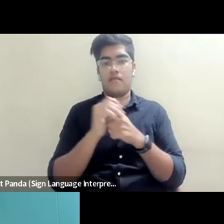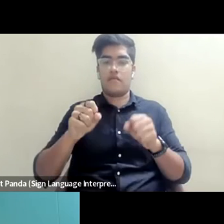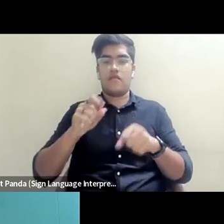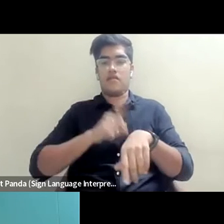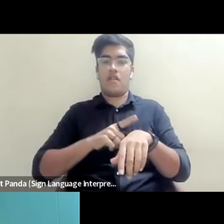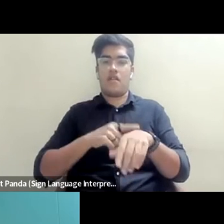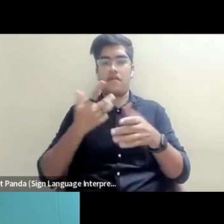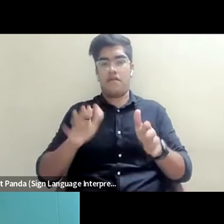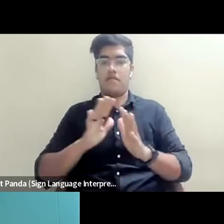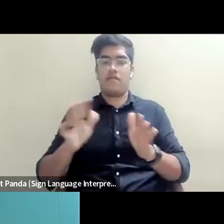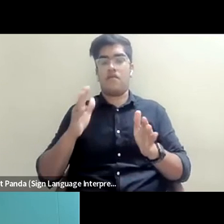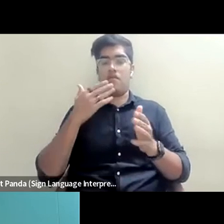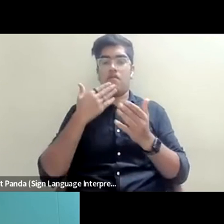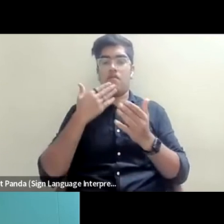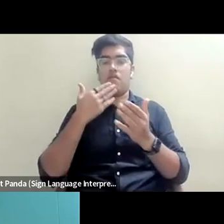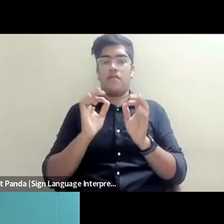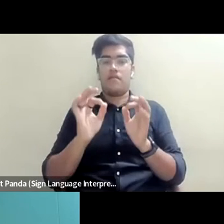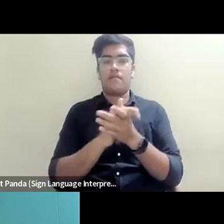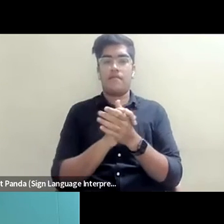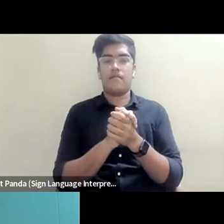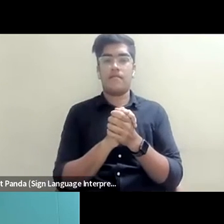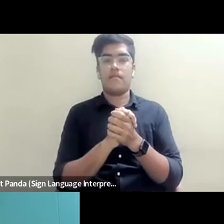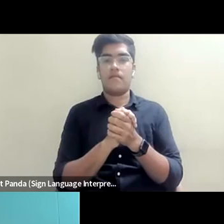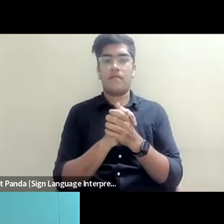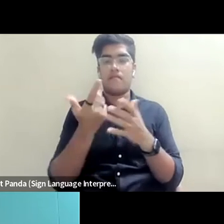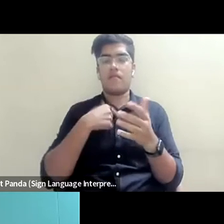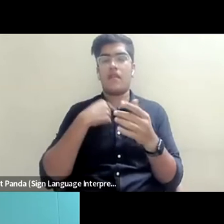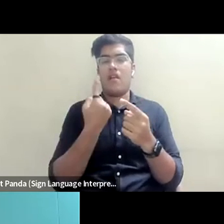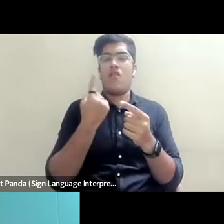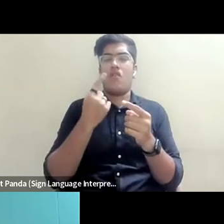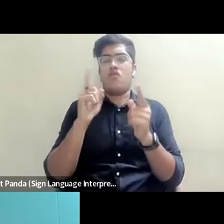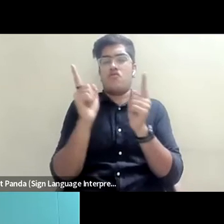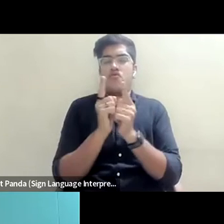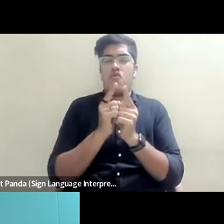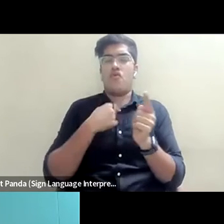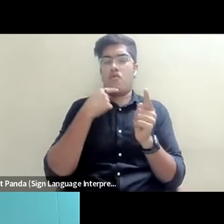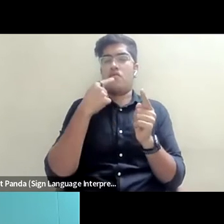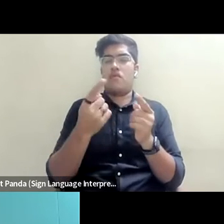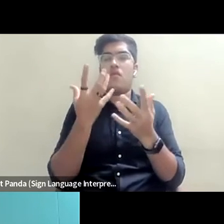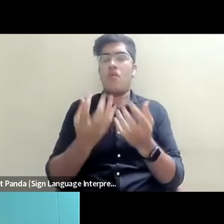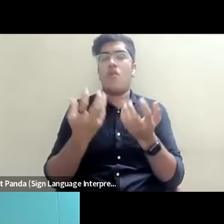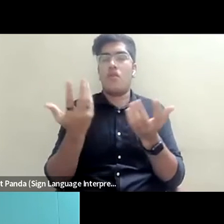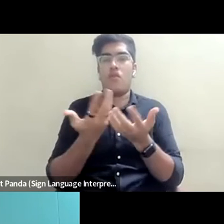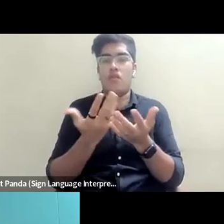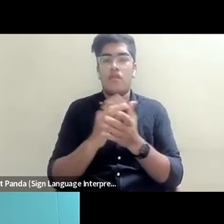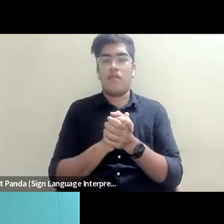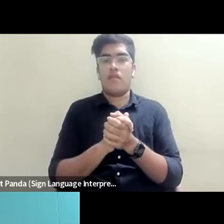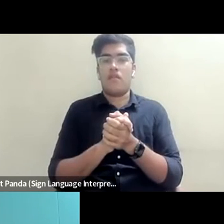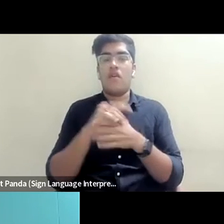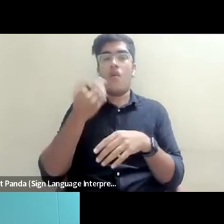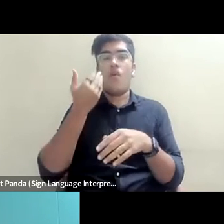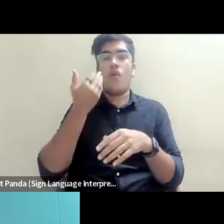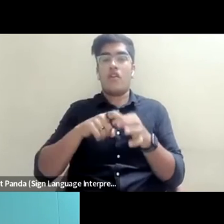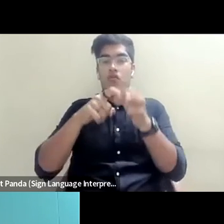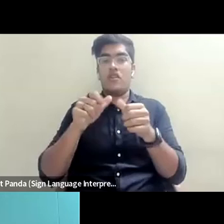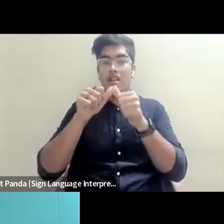मेरे गए। को अच्छा किया। तो मेरा ये कहना है बेसिकली, अभी जब प्रश्न उत्तर हो जाएगा तो हम ज्यादा